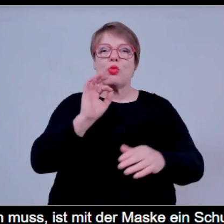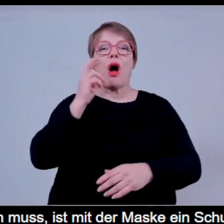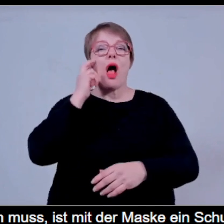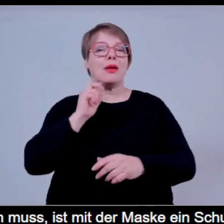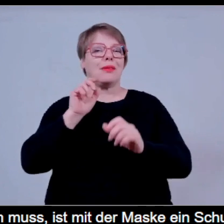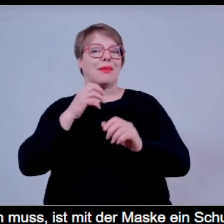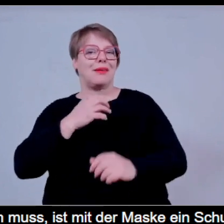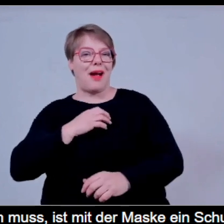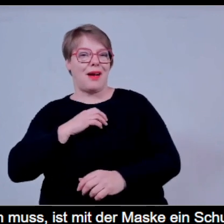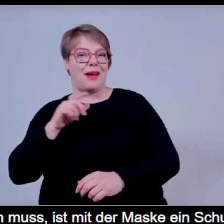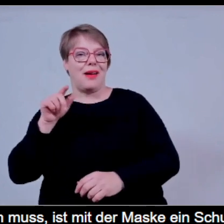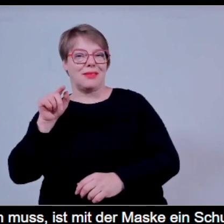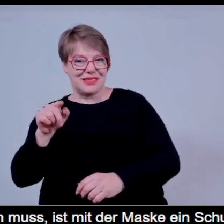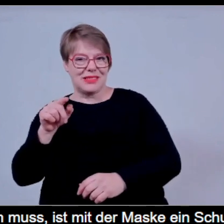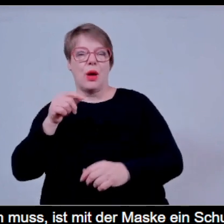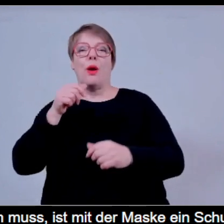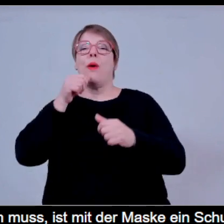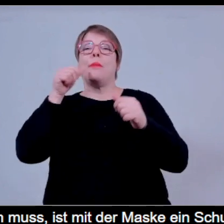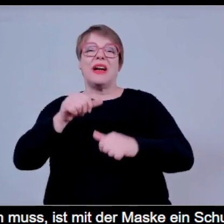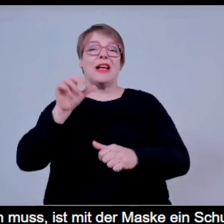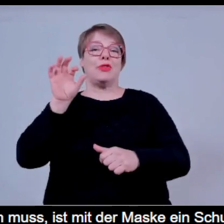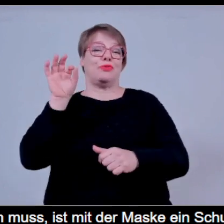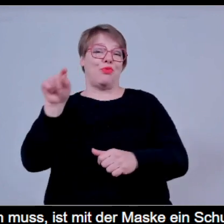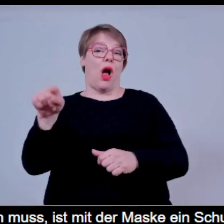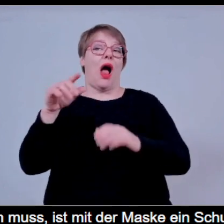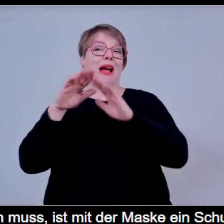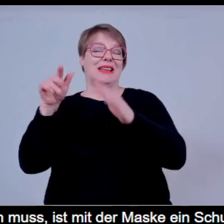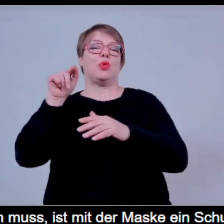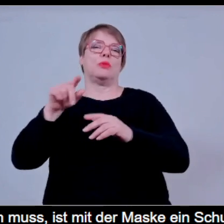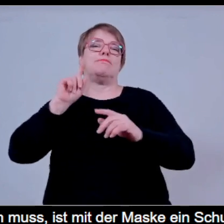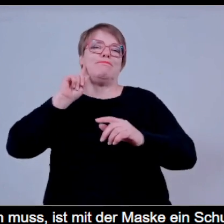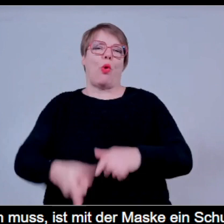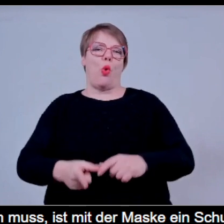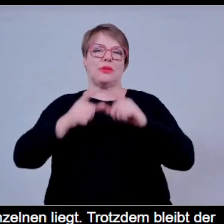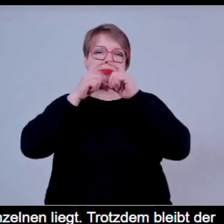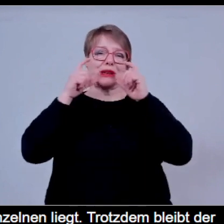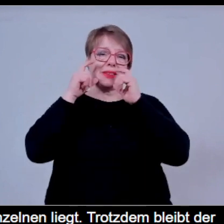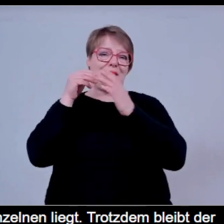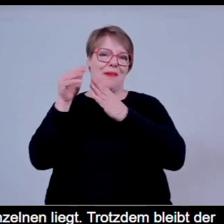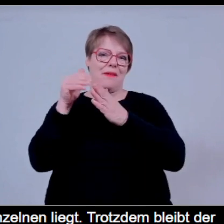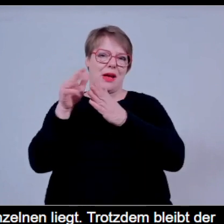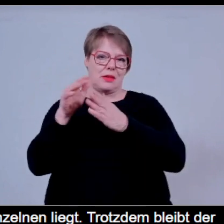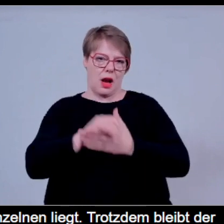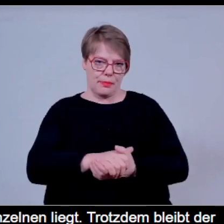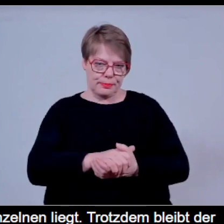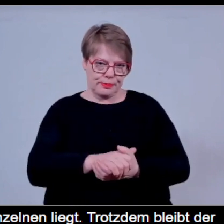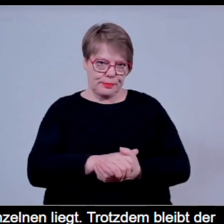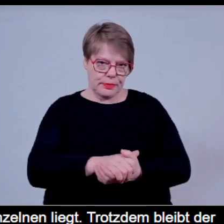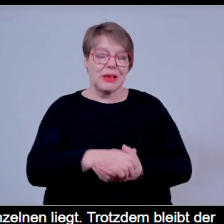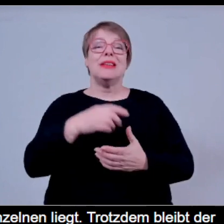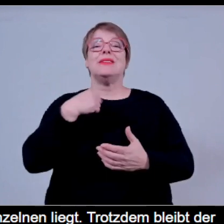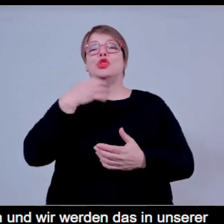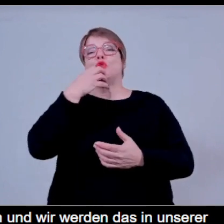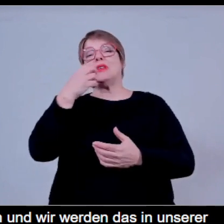auch mit Expertinnen und Experten versucht zu sagen, was können wir tun. Auch der Bundesminister ist an dem Thema dran. Stichwort Personaluntergrenzen aussetzen.